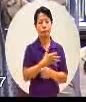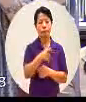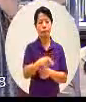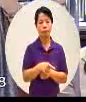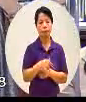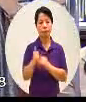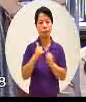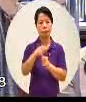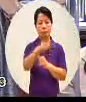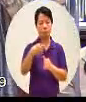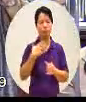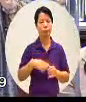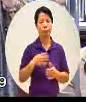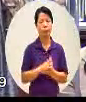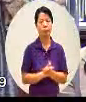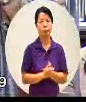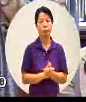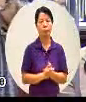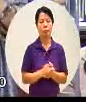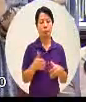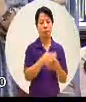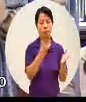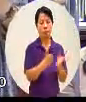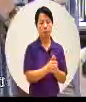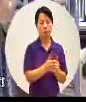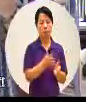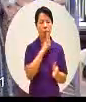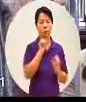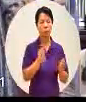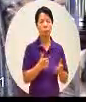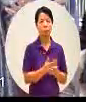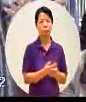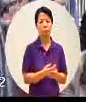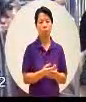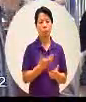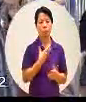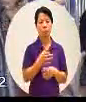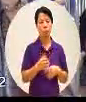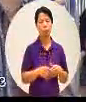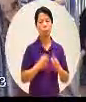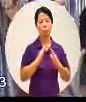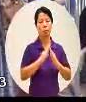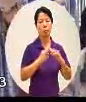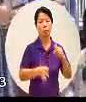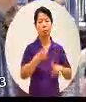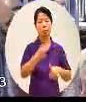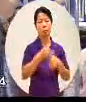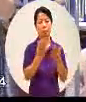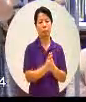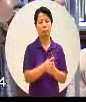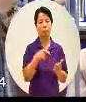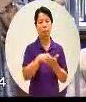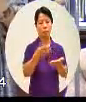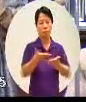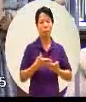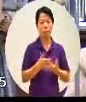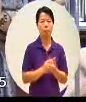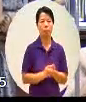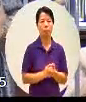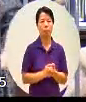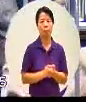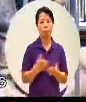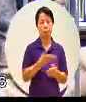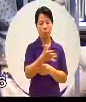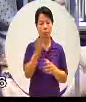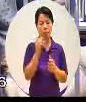地来了解、啊、这个部分你们是不是能够用市价做合理的征收，这都要跟公